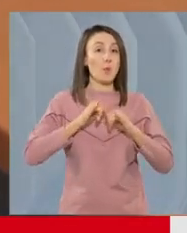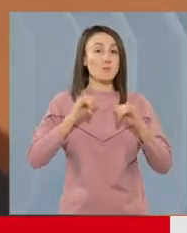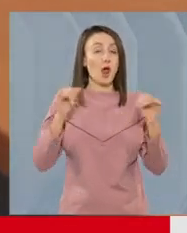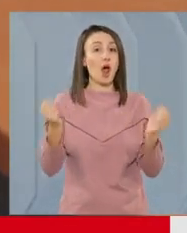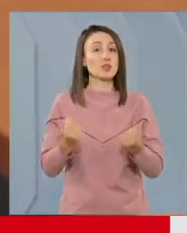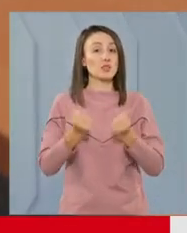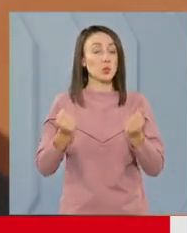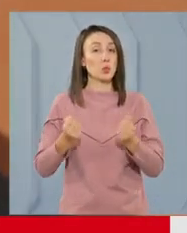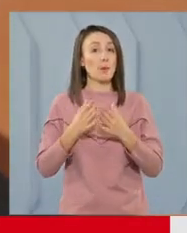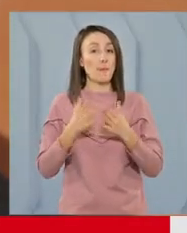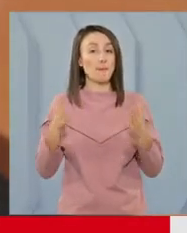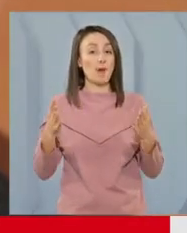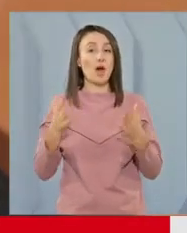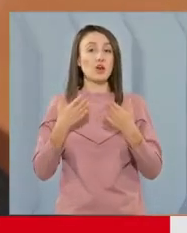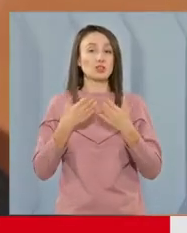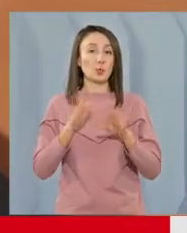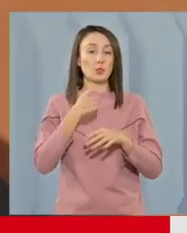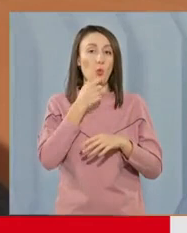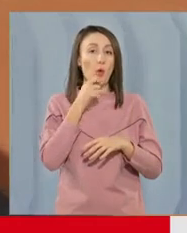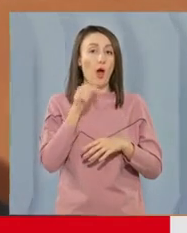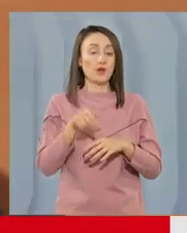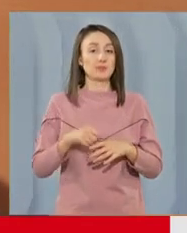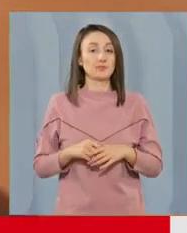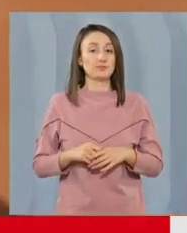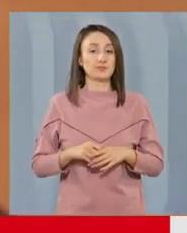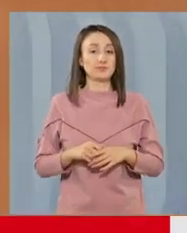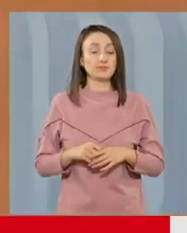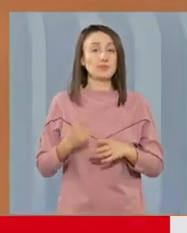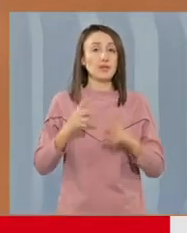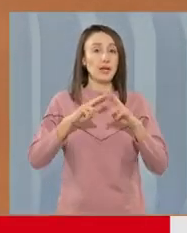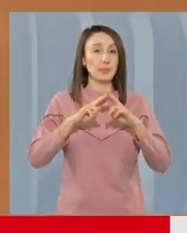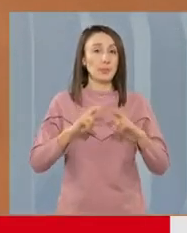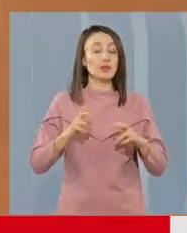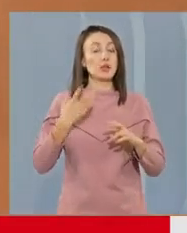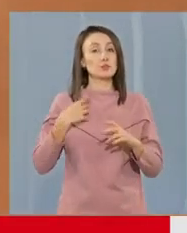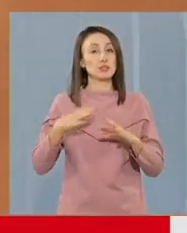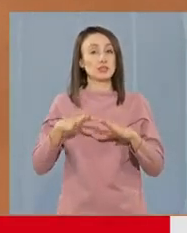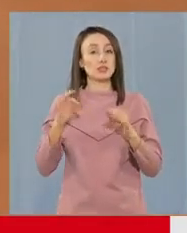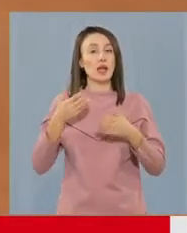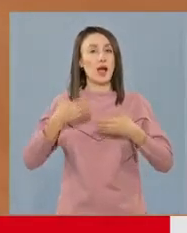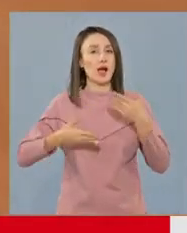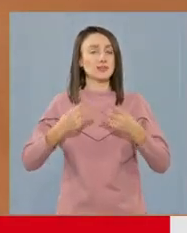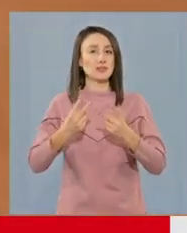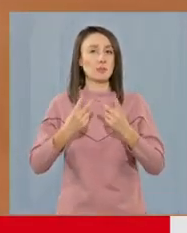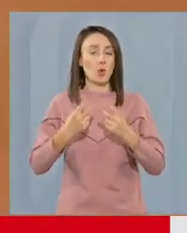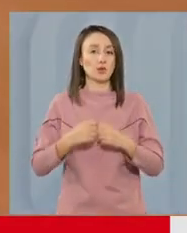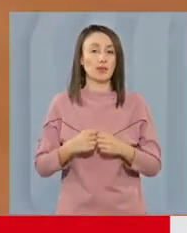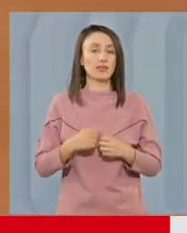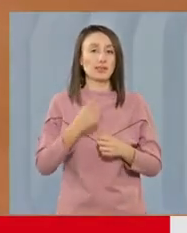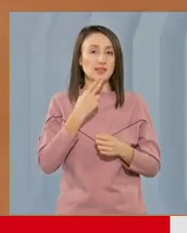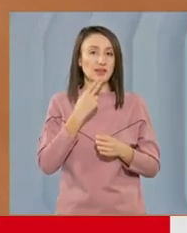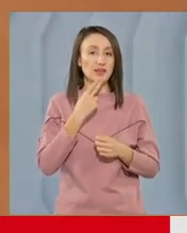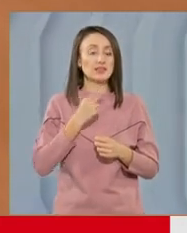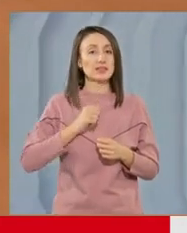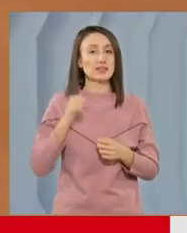amploare de acest fel de la începutul anului. În cadrul perchezițiilor au fost descoperite cantități semnificative de țigări